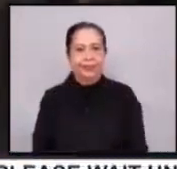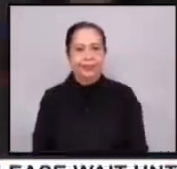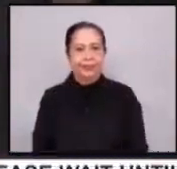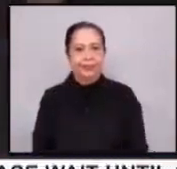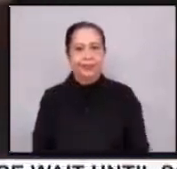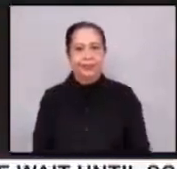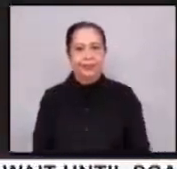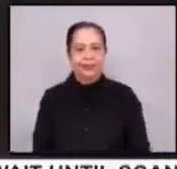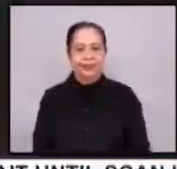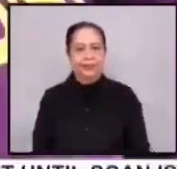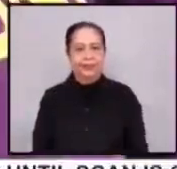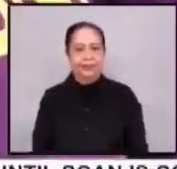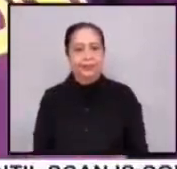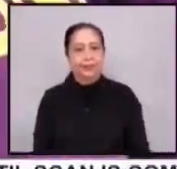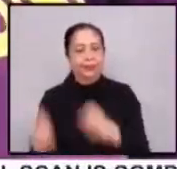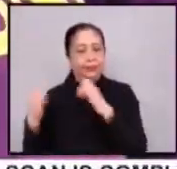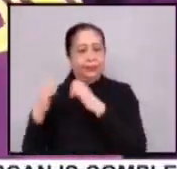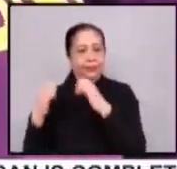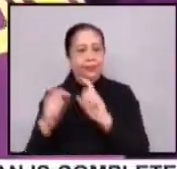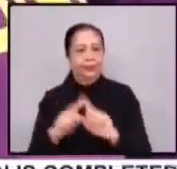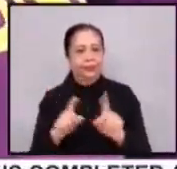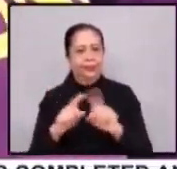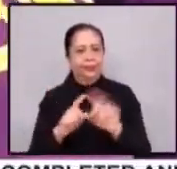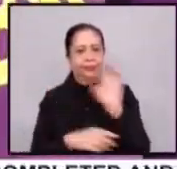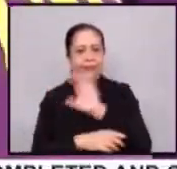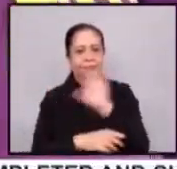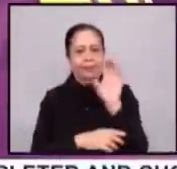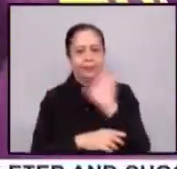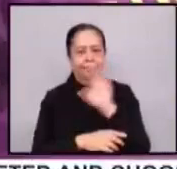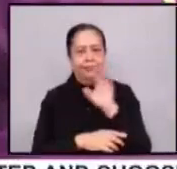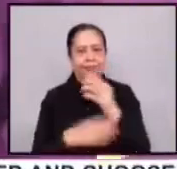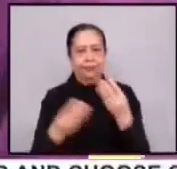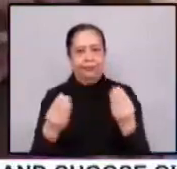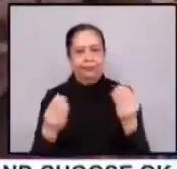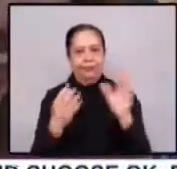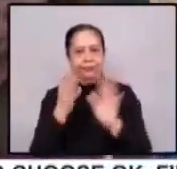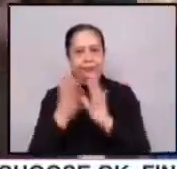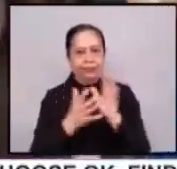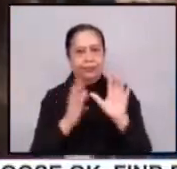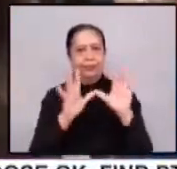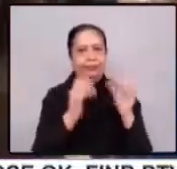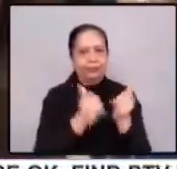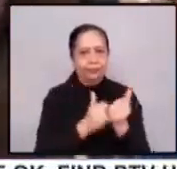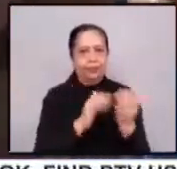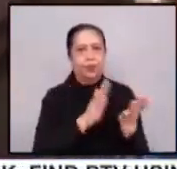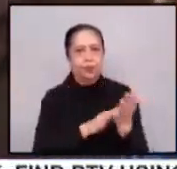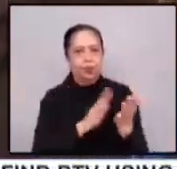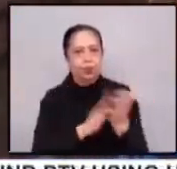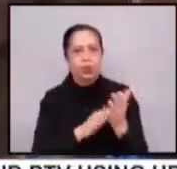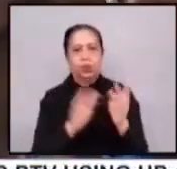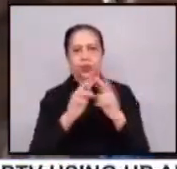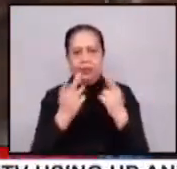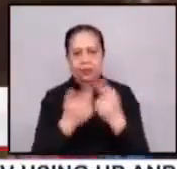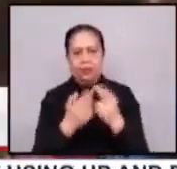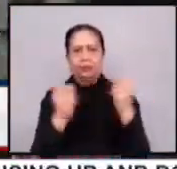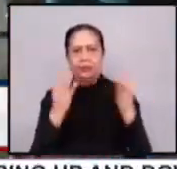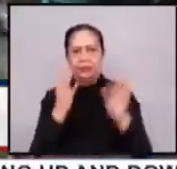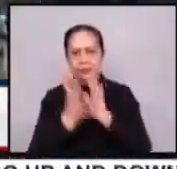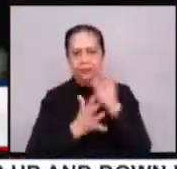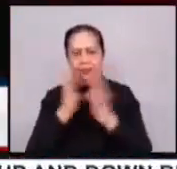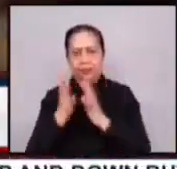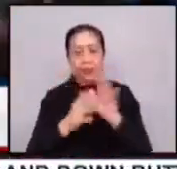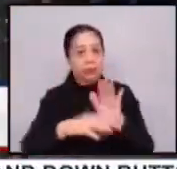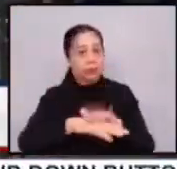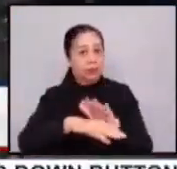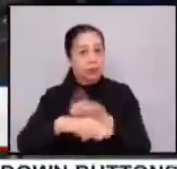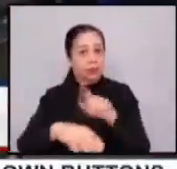Ngayong inaasahan na ang kabi-kabilang Christmas party, mapakumpanya, eskwelahan o sa mga kaanak, may paalala ang ilang eksperto